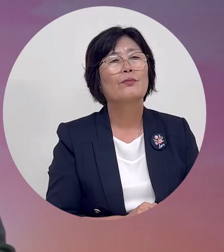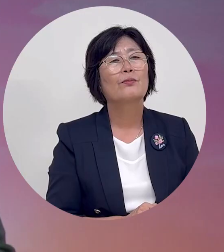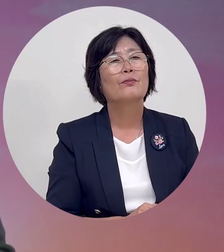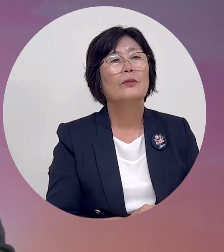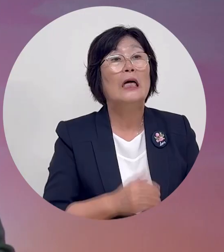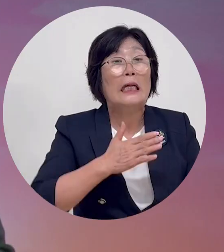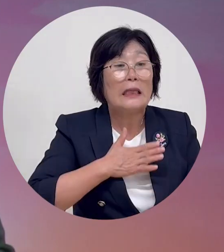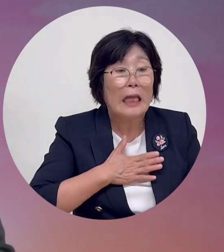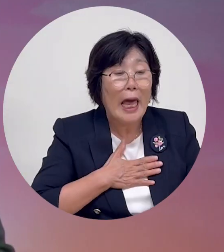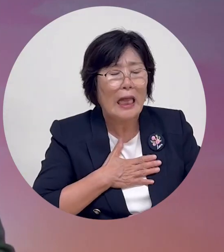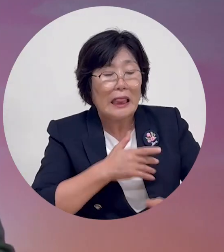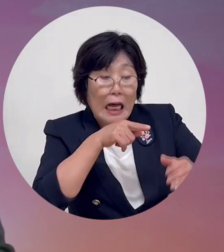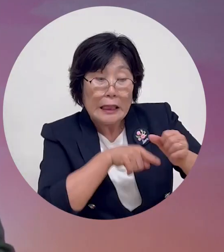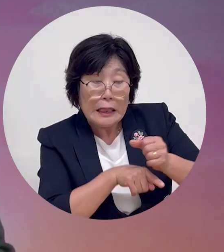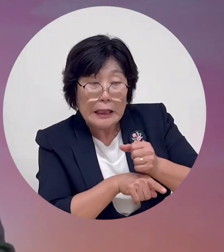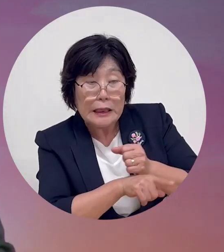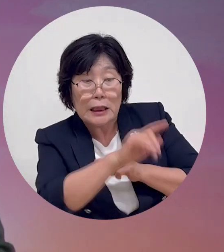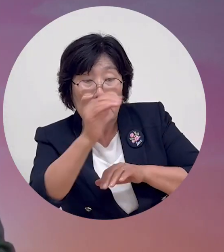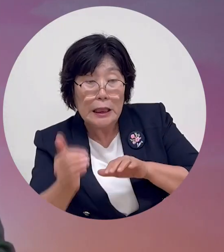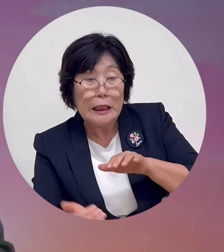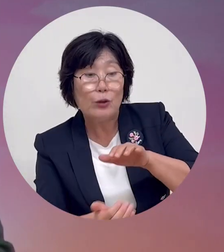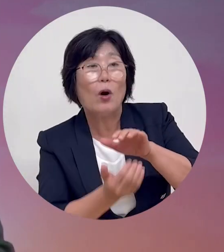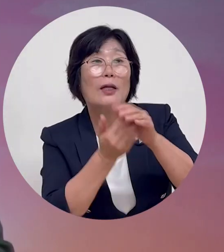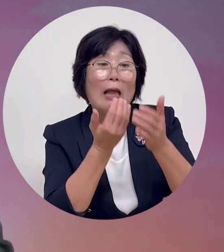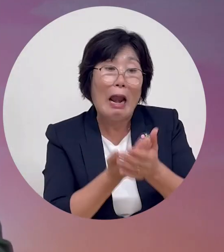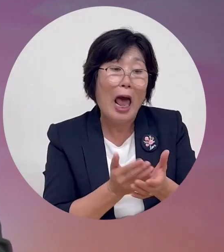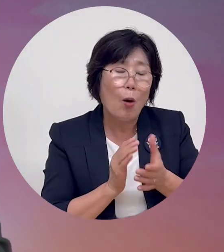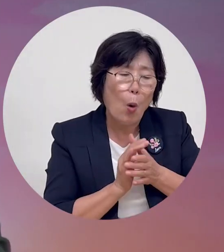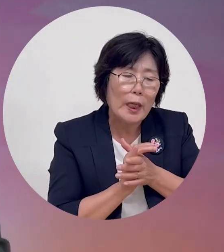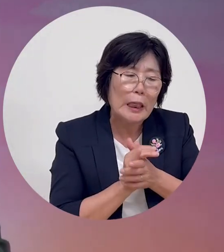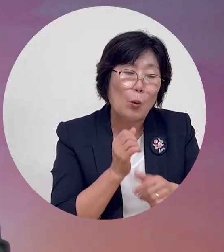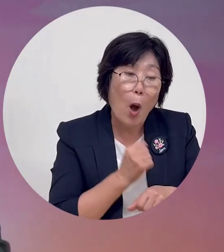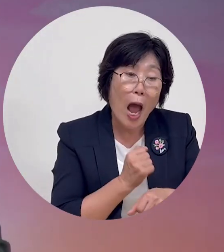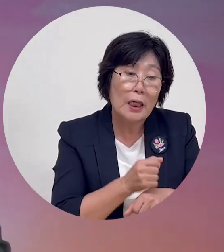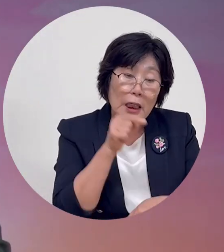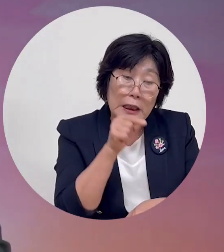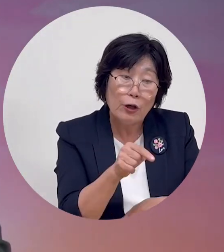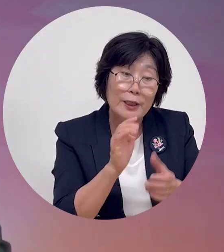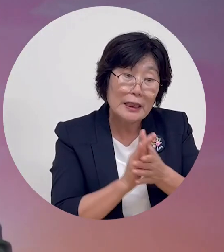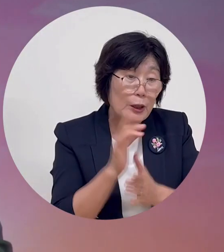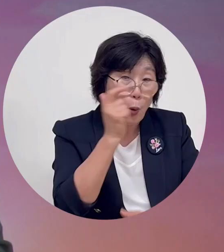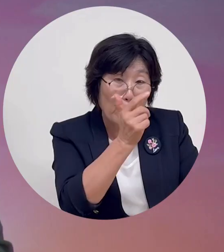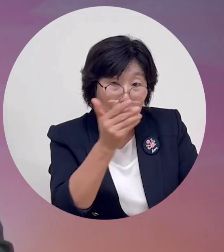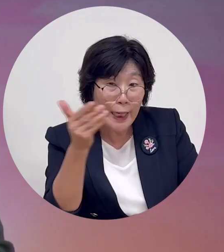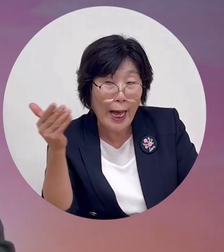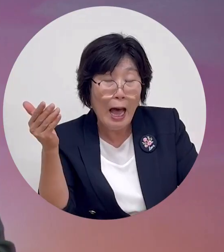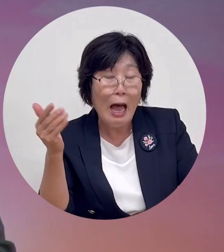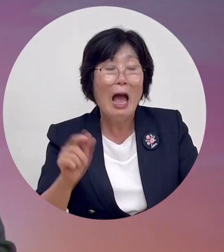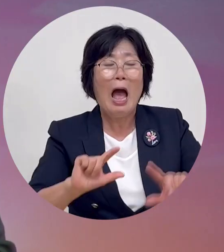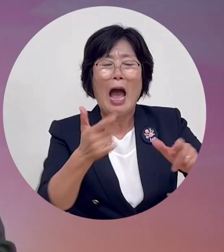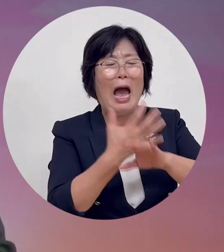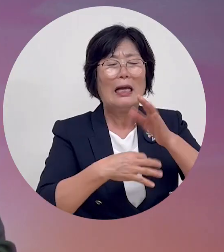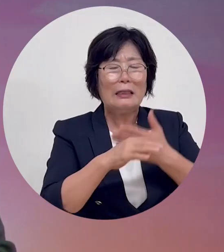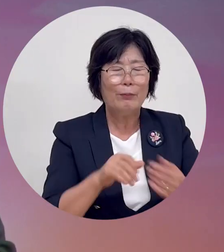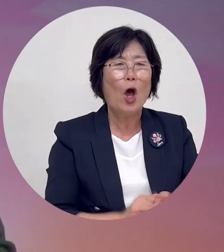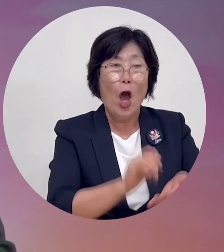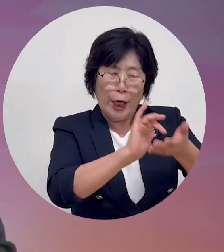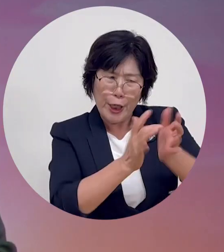내 뜻이 이루어달라고 하는 것이 기도예요? 예수님의 뜻이 이루어달라고 하는 것이